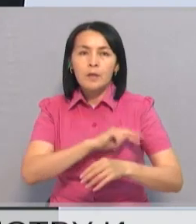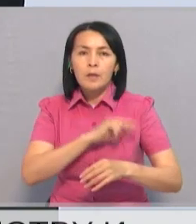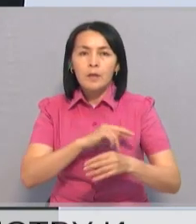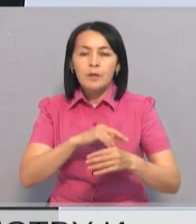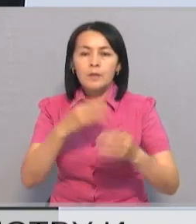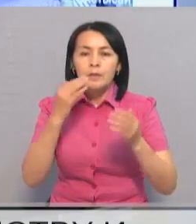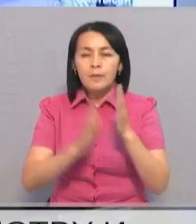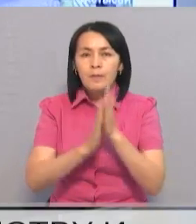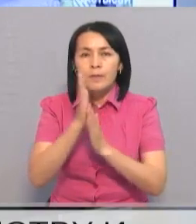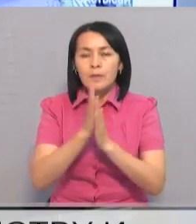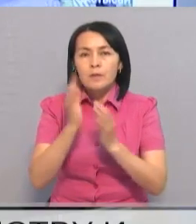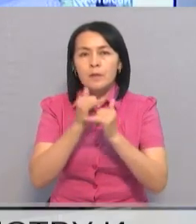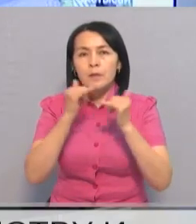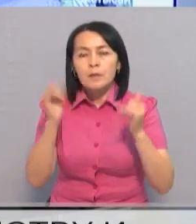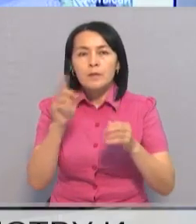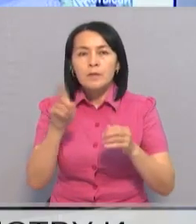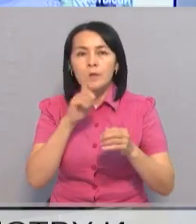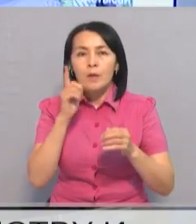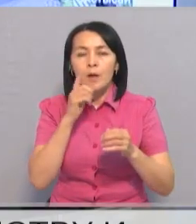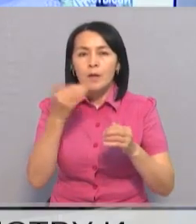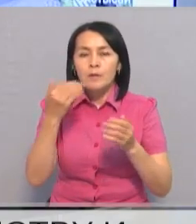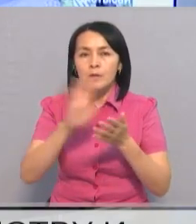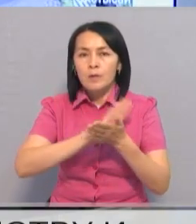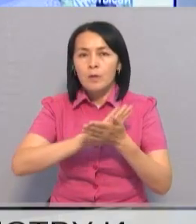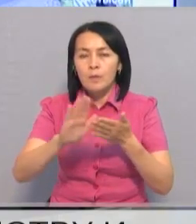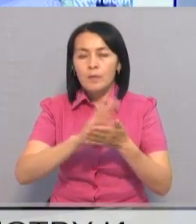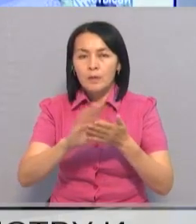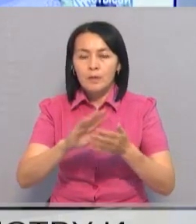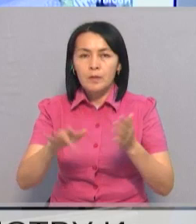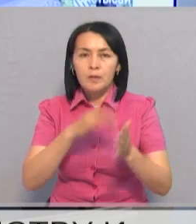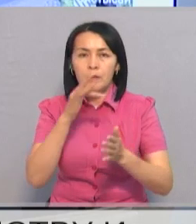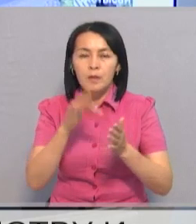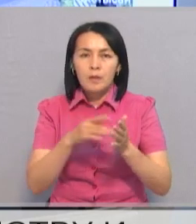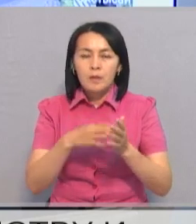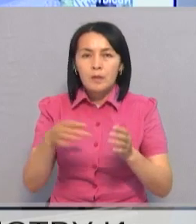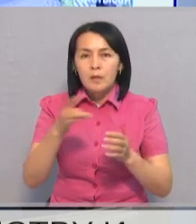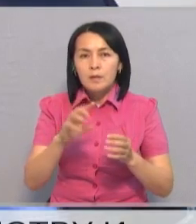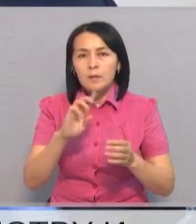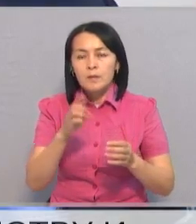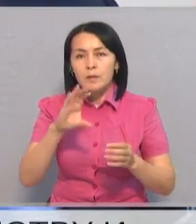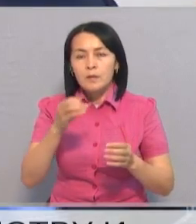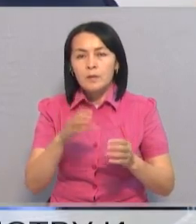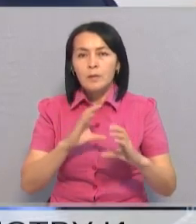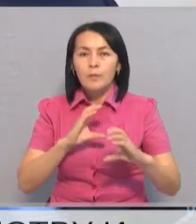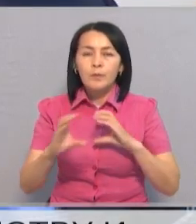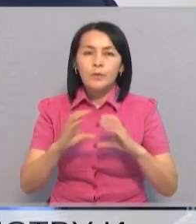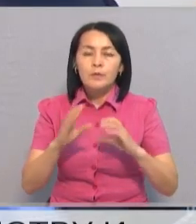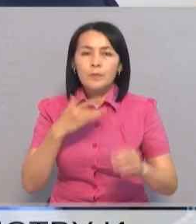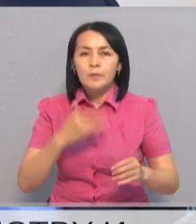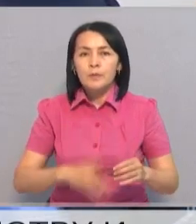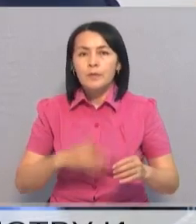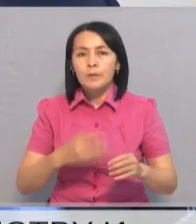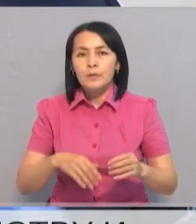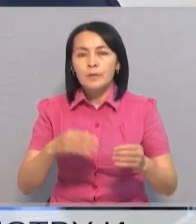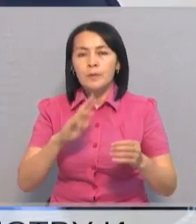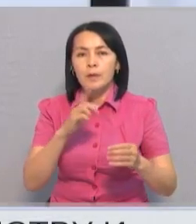по благоустройству, озеленению и уборке районов и городов в Бадибекском, Сайрамском, Тюлькубасском, Сарагашском